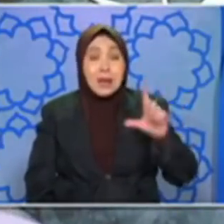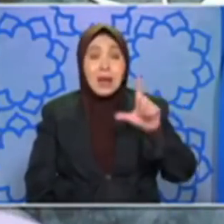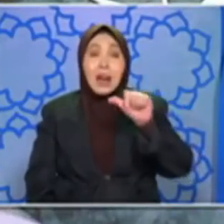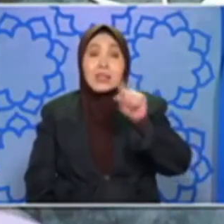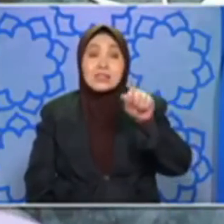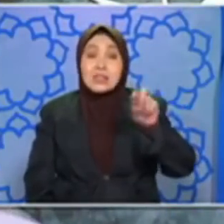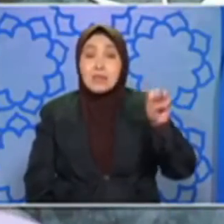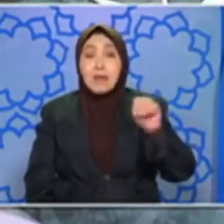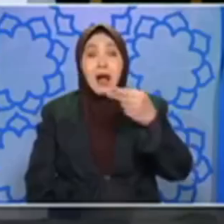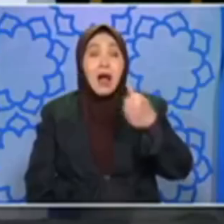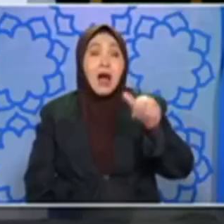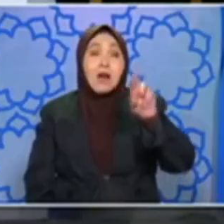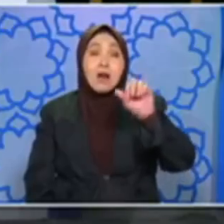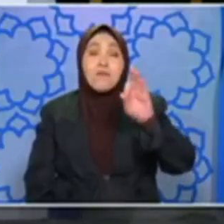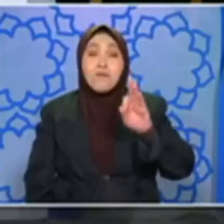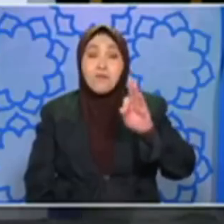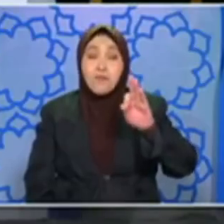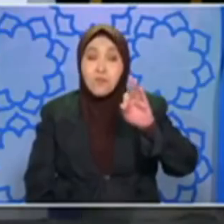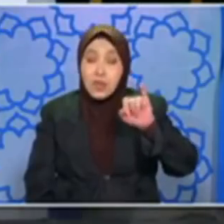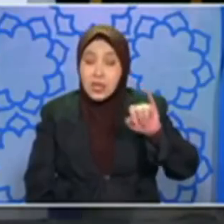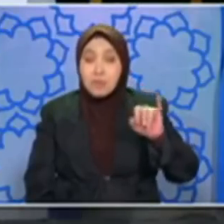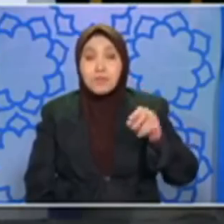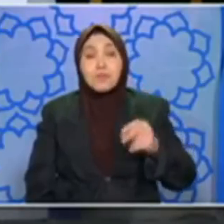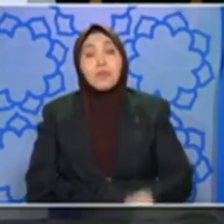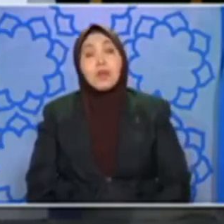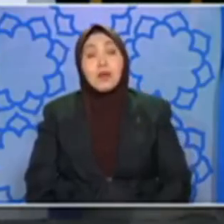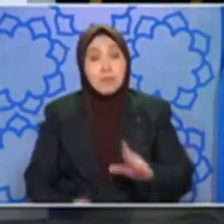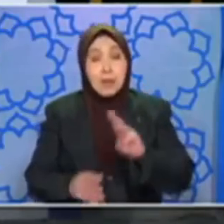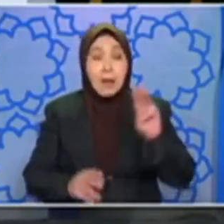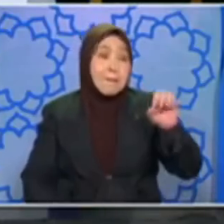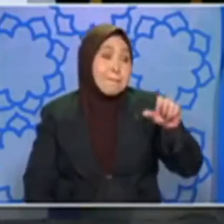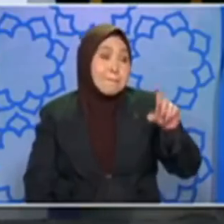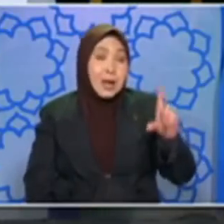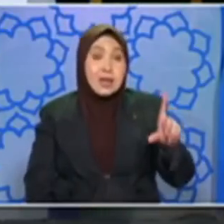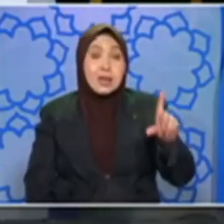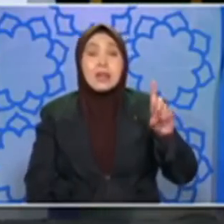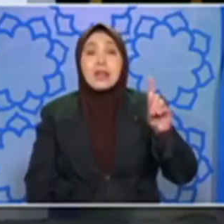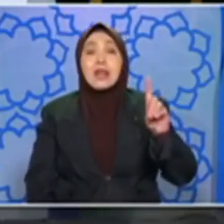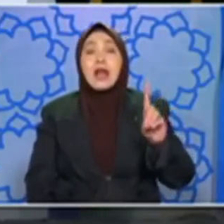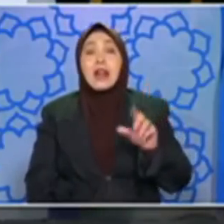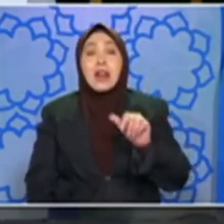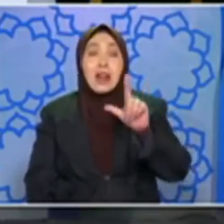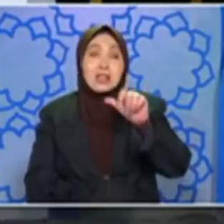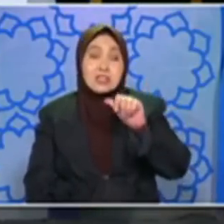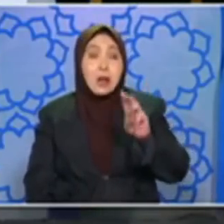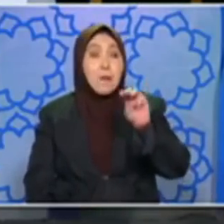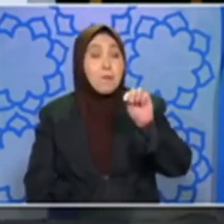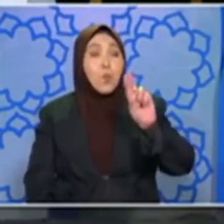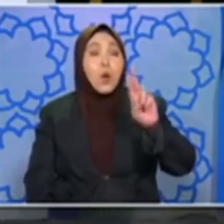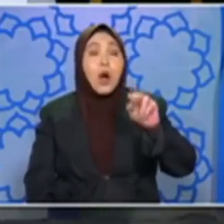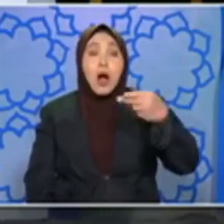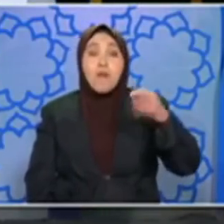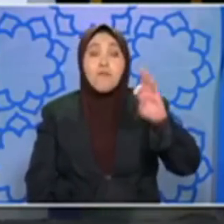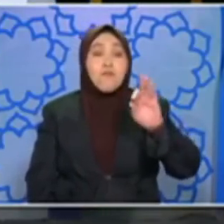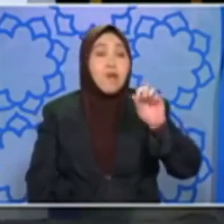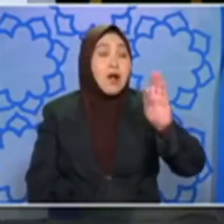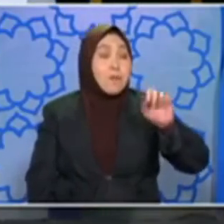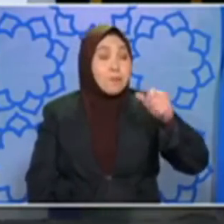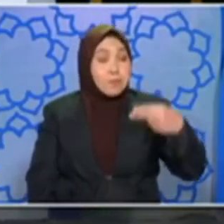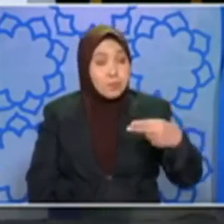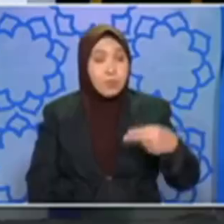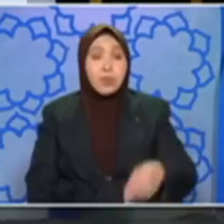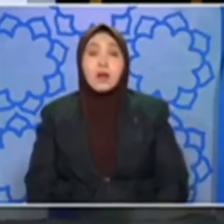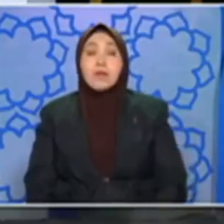a'lam. Terima kasih diucapkan pada Ustaz Tirmizi, mad lazim harfi mukhaffaf ya, sebentar tadi, dan moga-moga kita